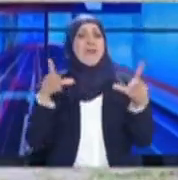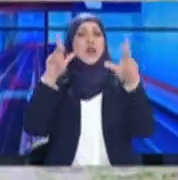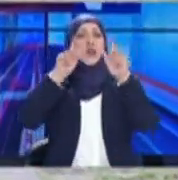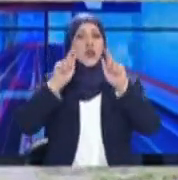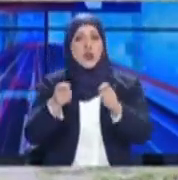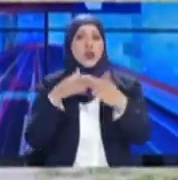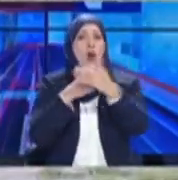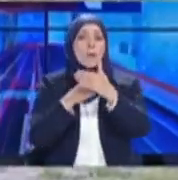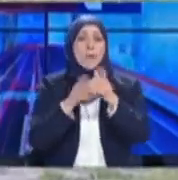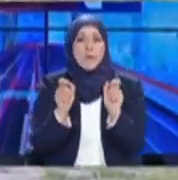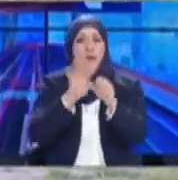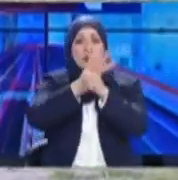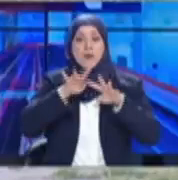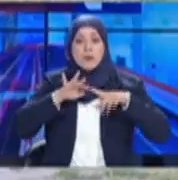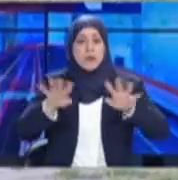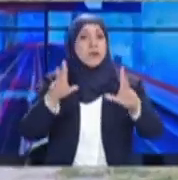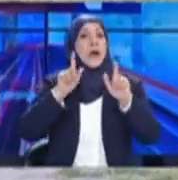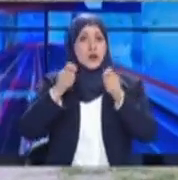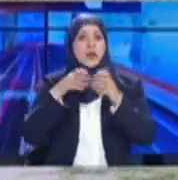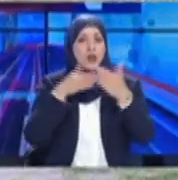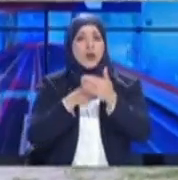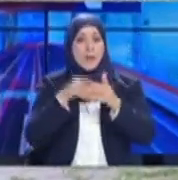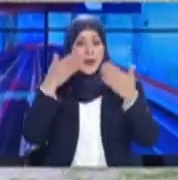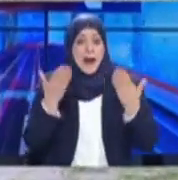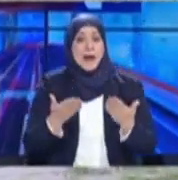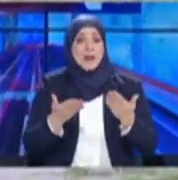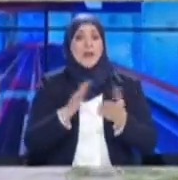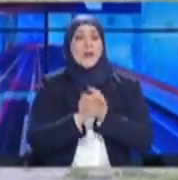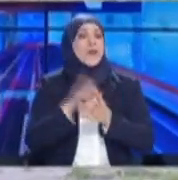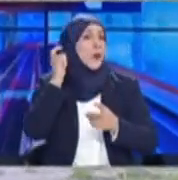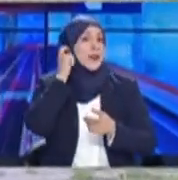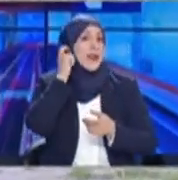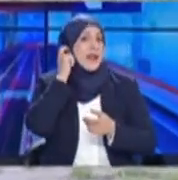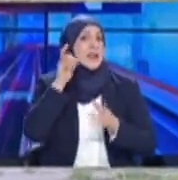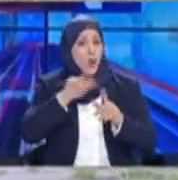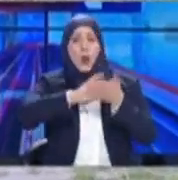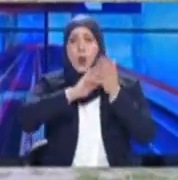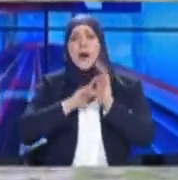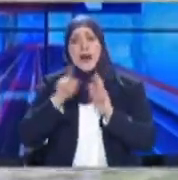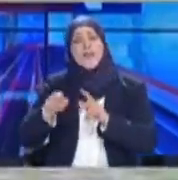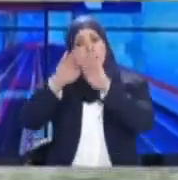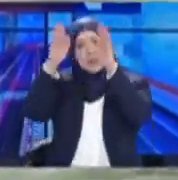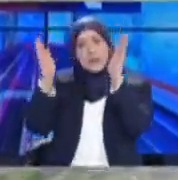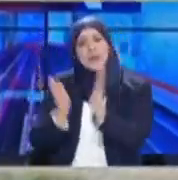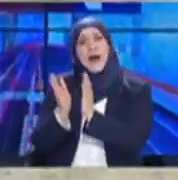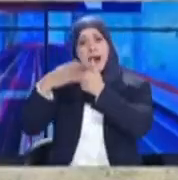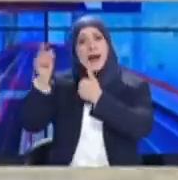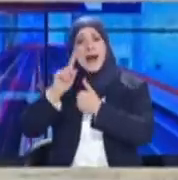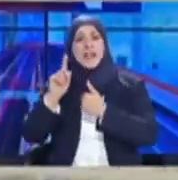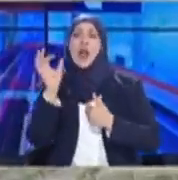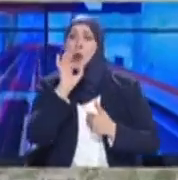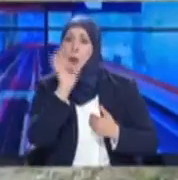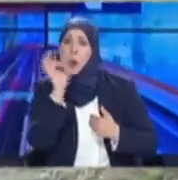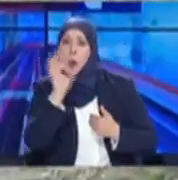والحد الان في ولايه القصرين عندنا خمس سنوات في اه حضره وحضره الصحي الذاتي دون ان تسجل بناء